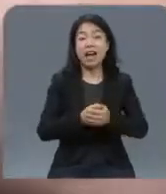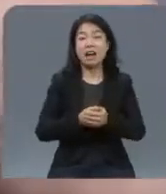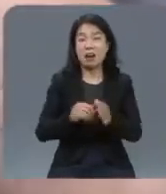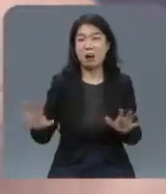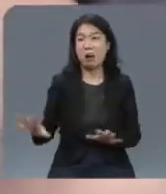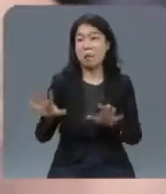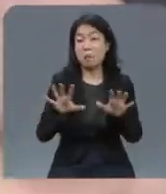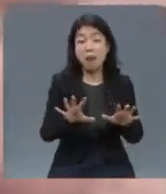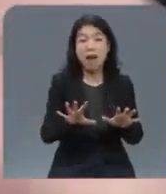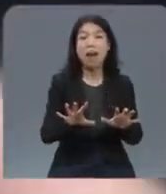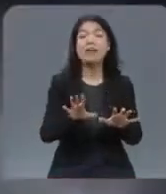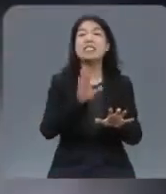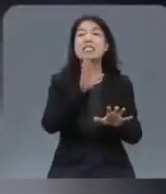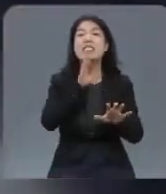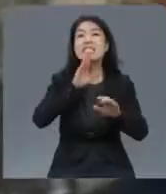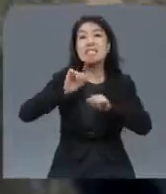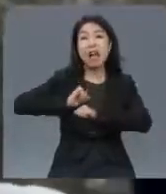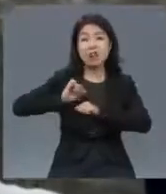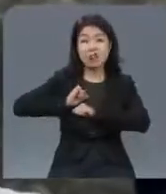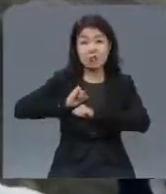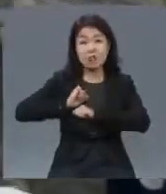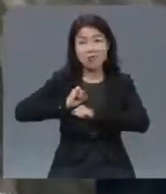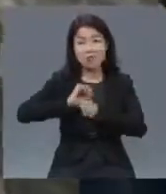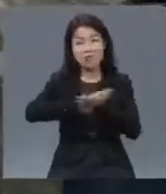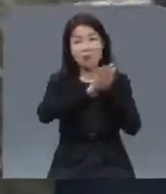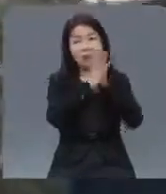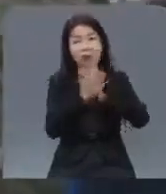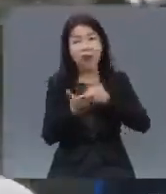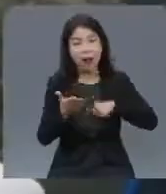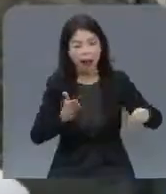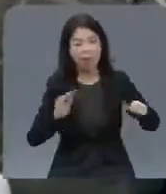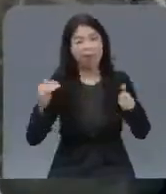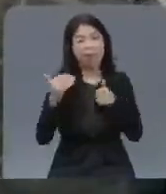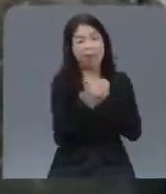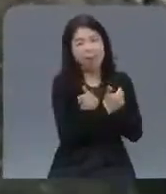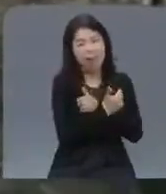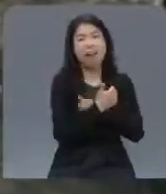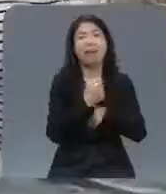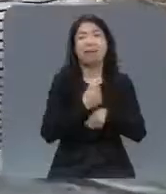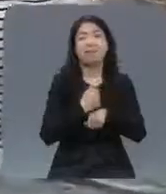가족들은 진정한 군인으로 거듭나는 아들을 끌어안고 응원했습니다